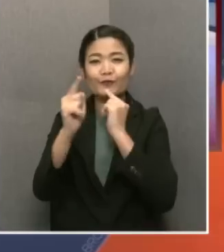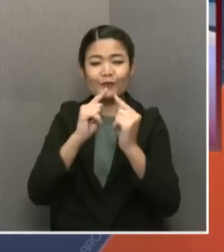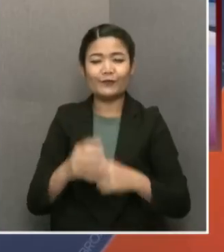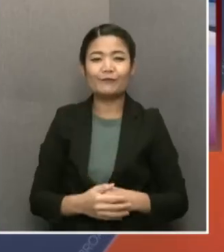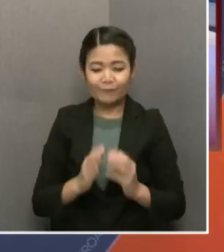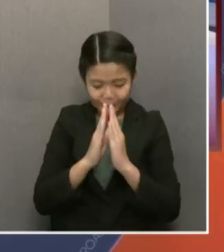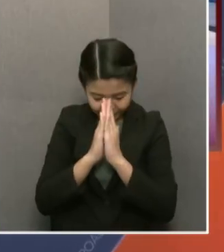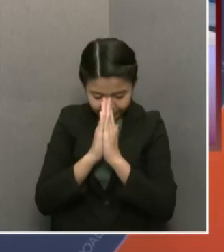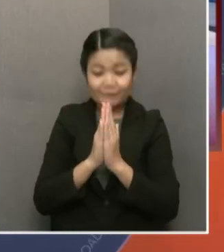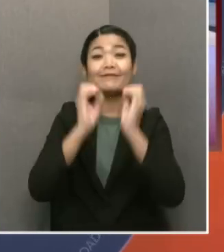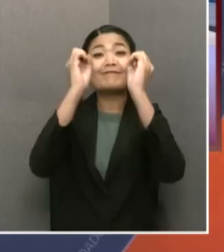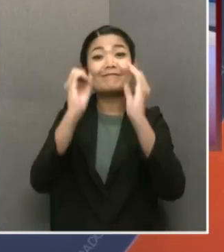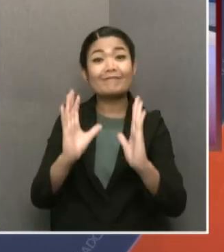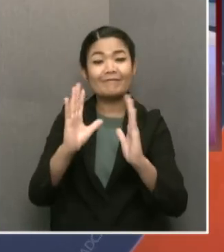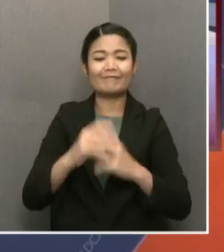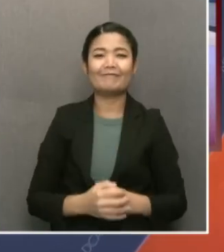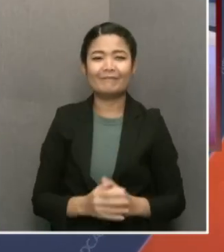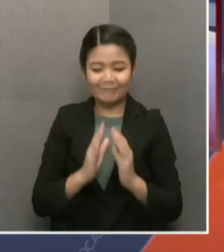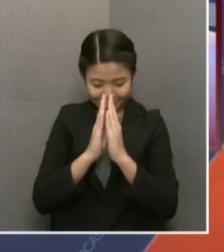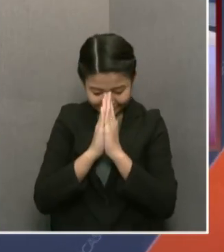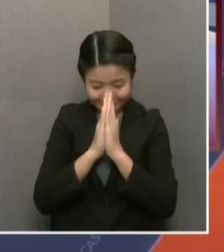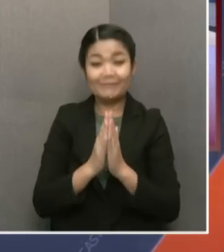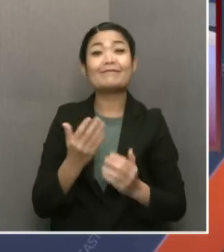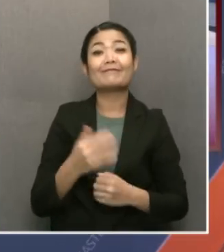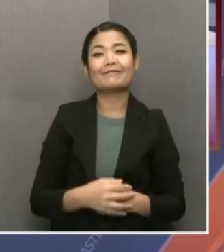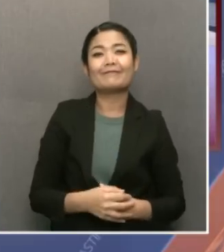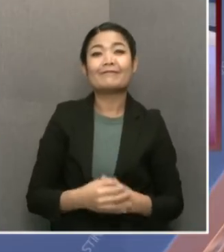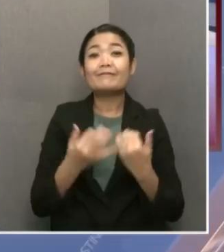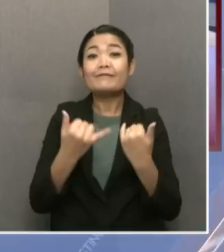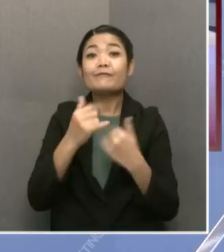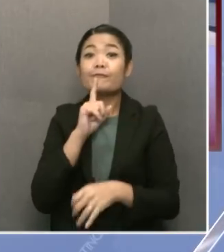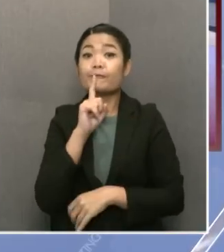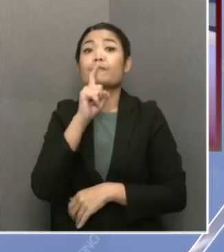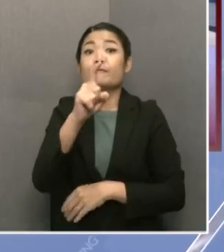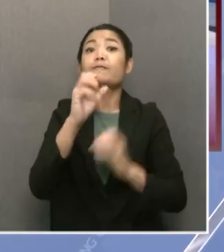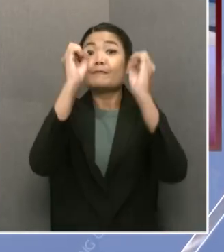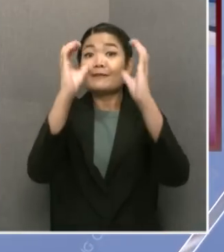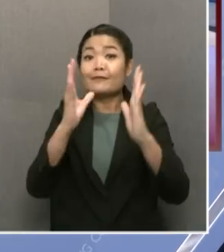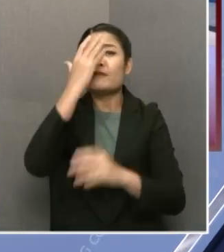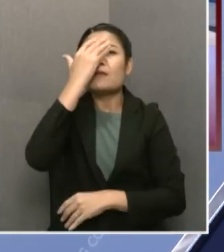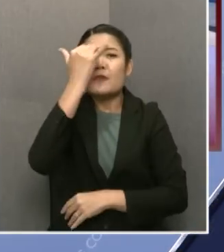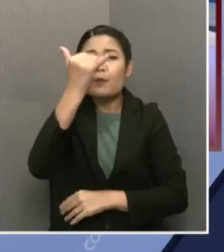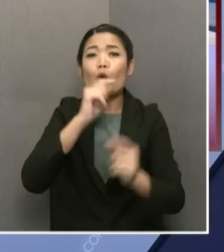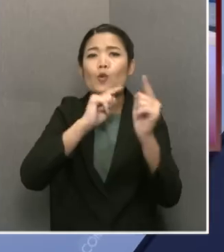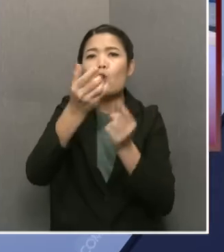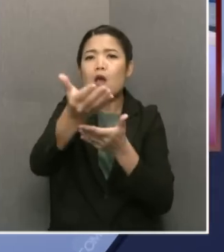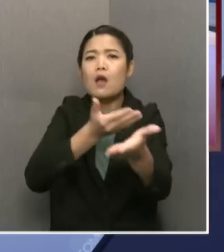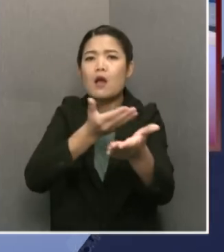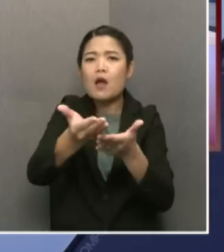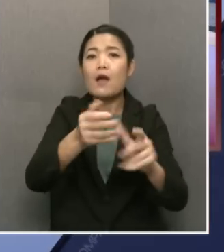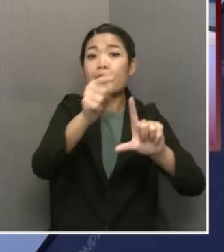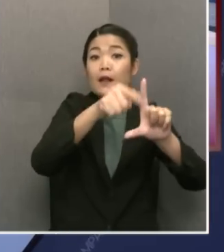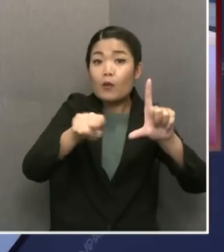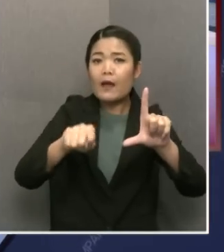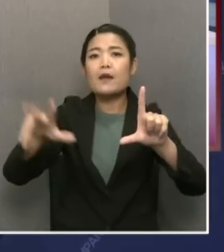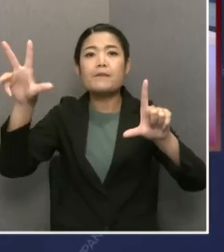ยุทธพรคะสวัสดีค่ะอาจารย์คะสวัสดีครับก่อนอื่นเลยนะคะอาจารย์ถามก่อนเลยค่ะว่าทำไมการเจรจาระหว่างพรรคก้าวไกล